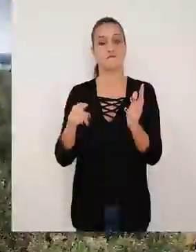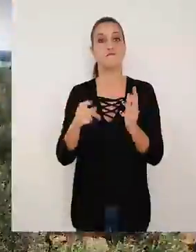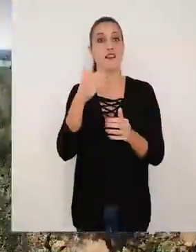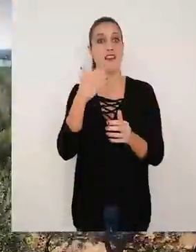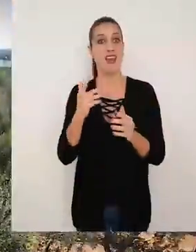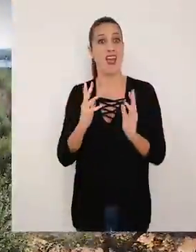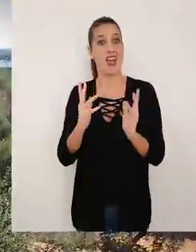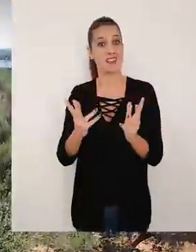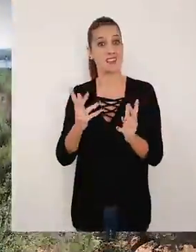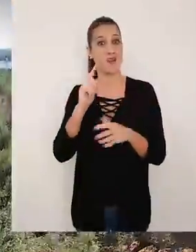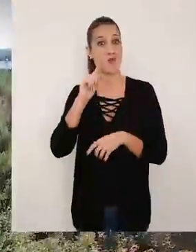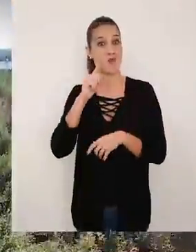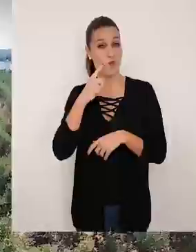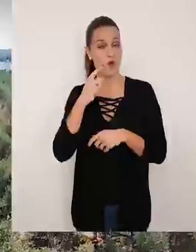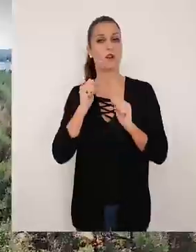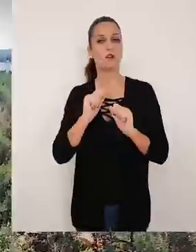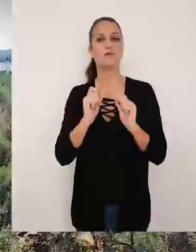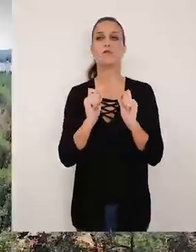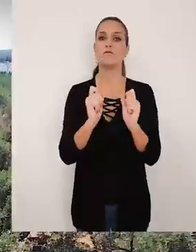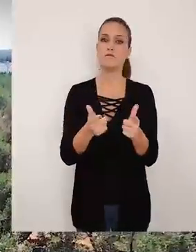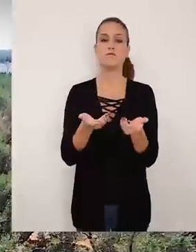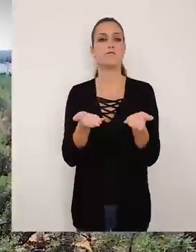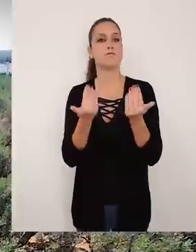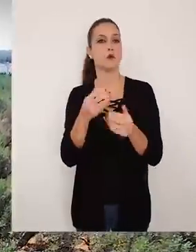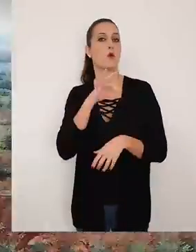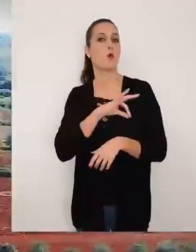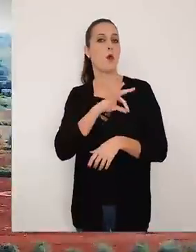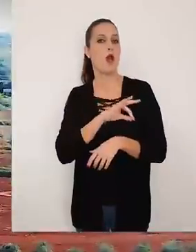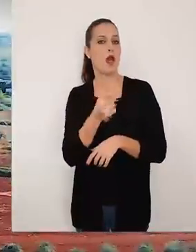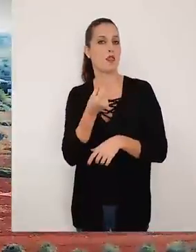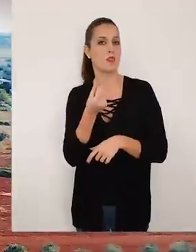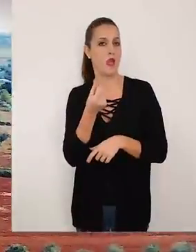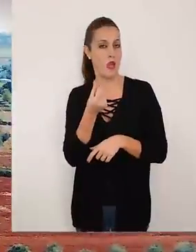di rilievo nella produzione dei cereali e nell'olivicoltura.